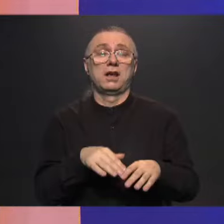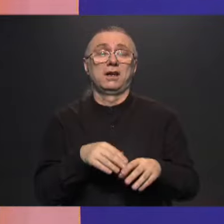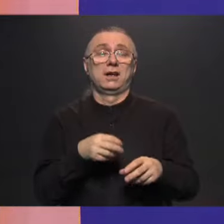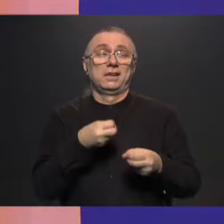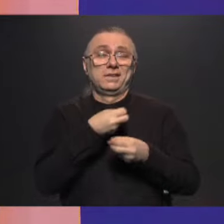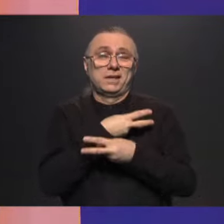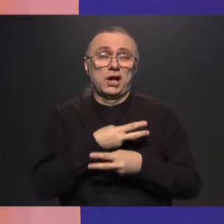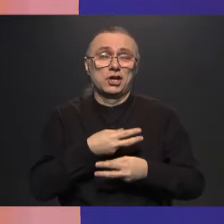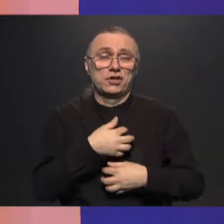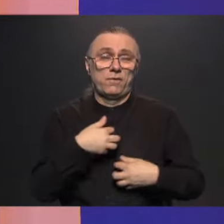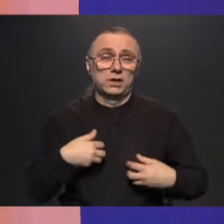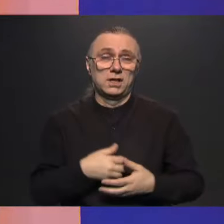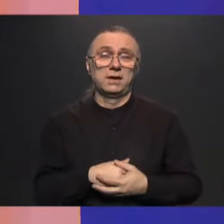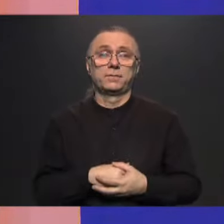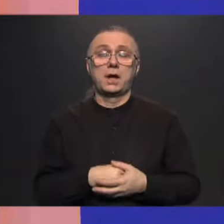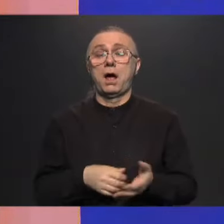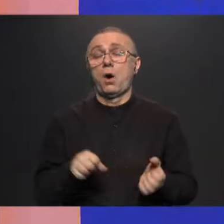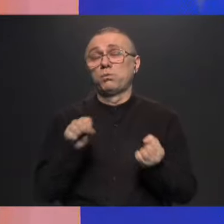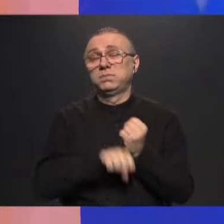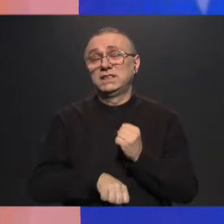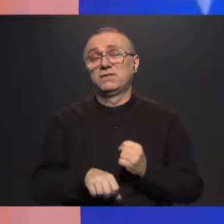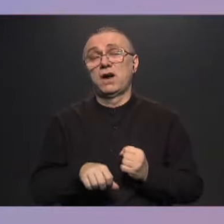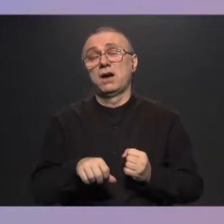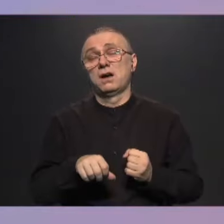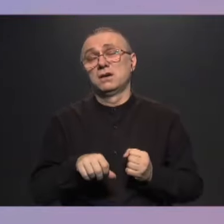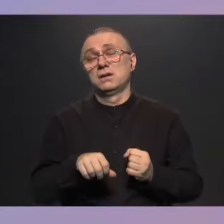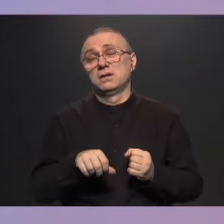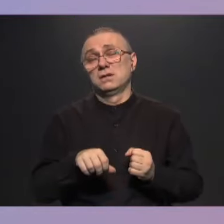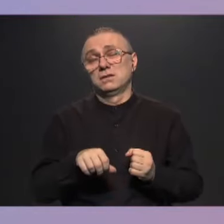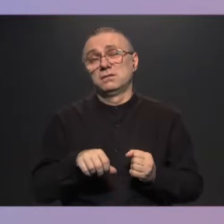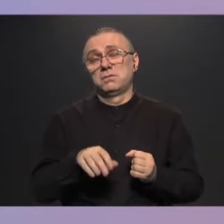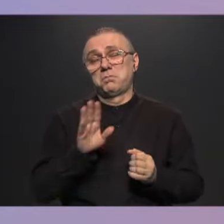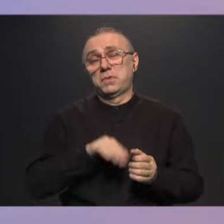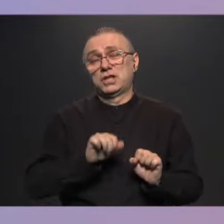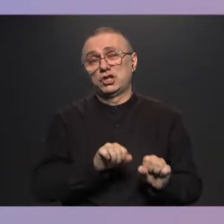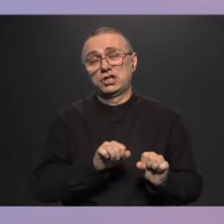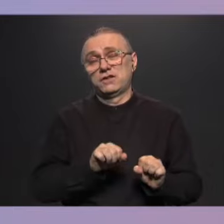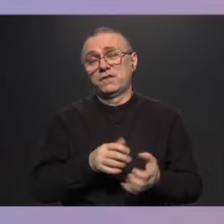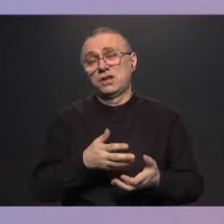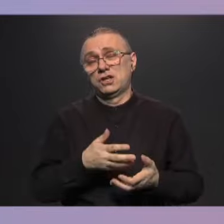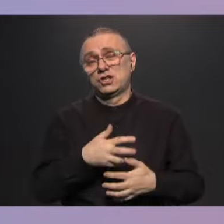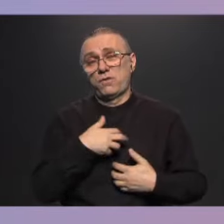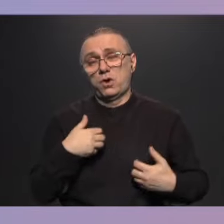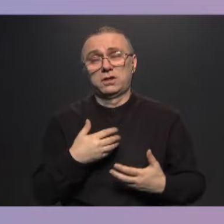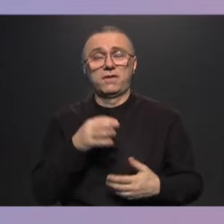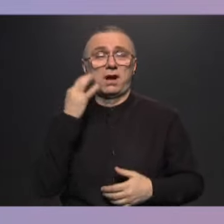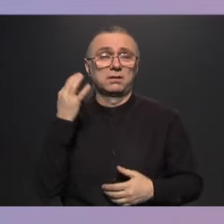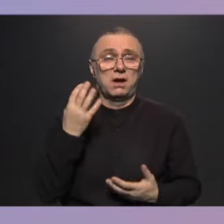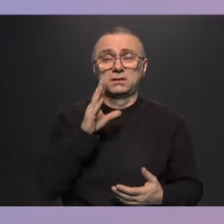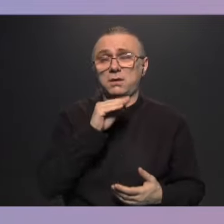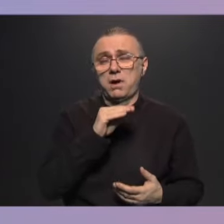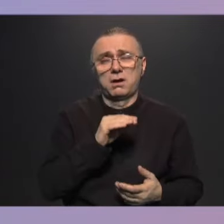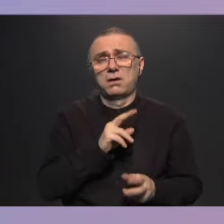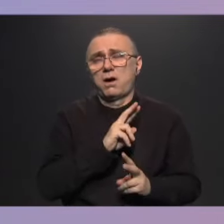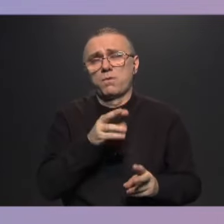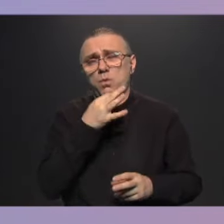касается убийства беззащитного животного, ну, кота в данном случае, не знаю, неважно, собаки, это будь то собаки, ну, кого